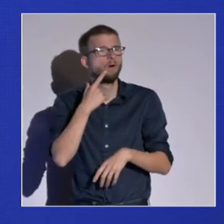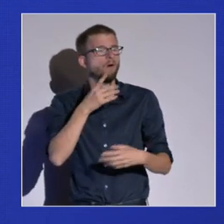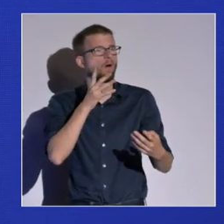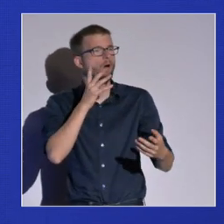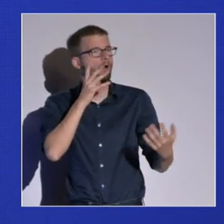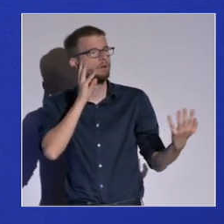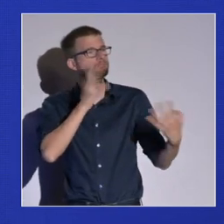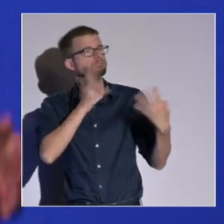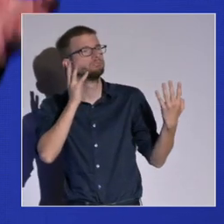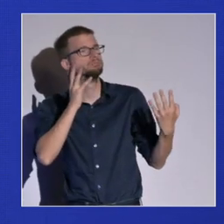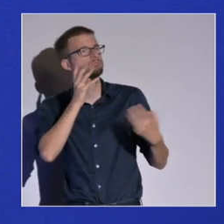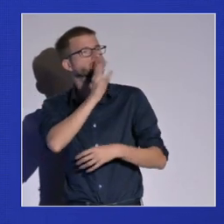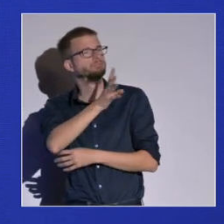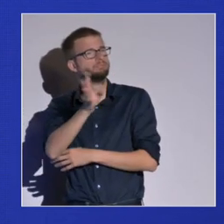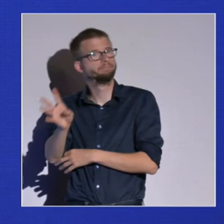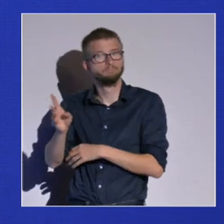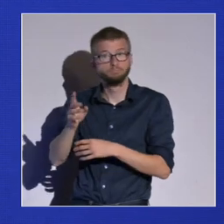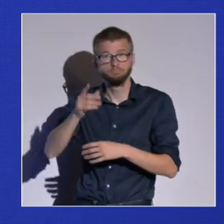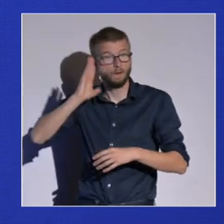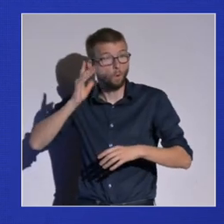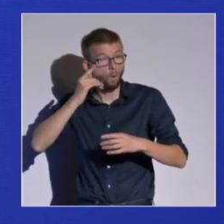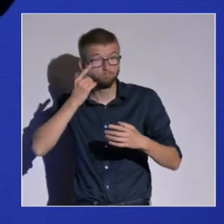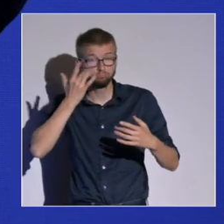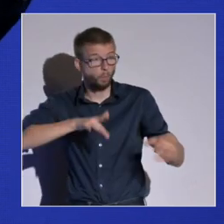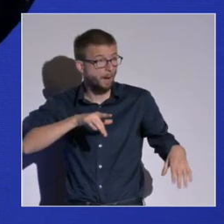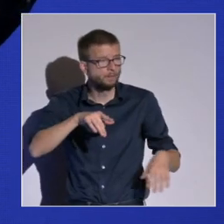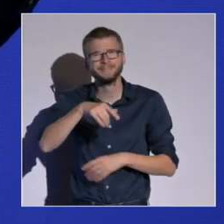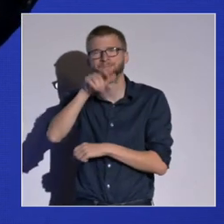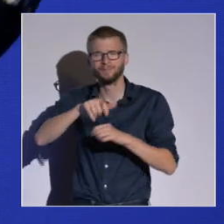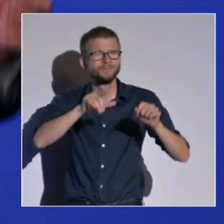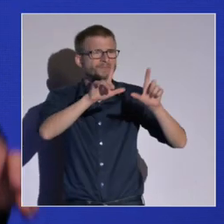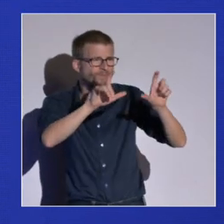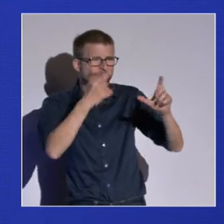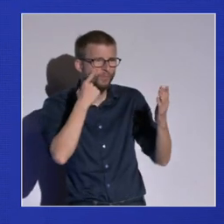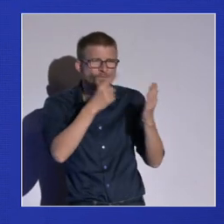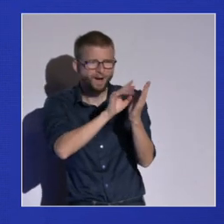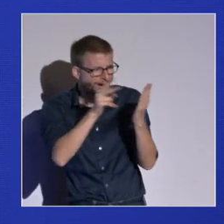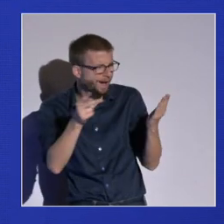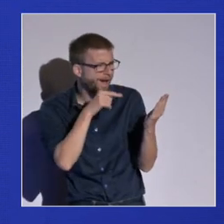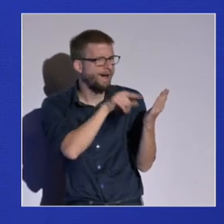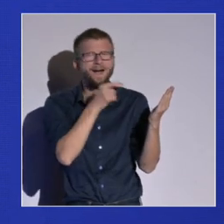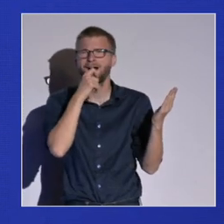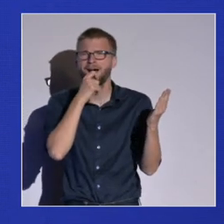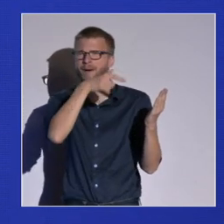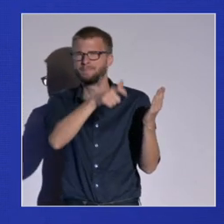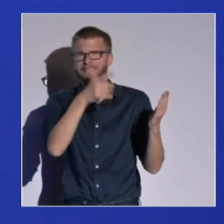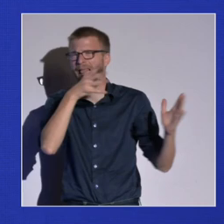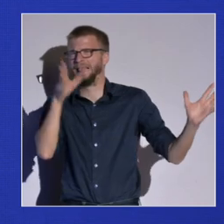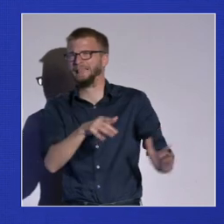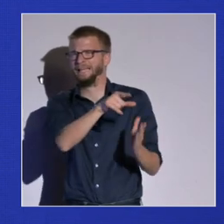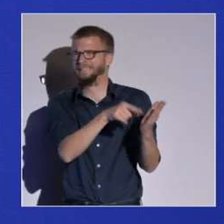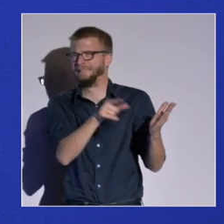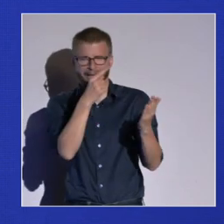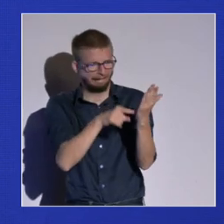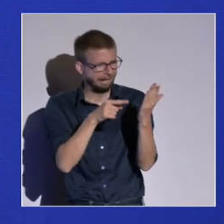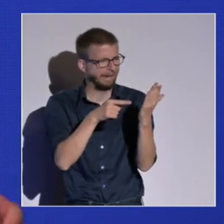ont tout d'un coup découvert qui était le celui dont il voyait la photo dont il détestait la présence